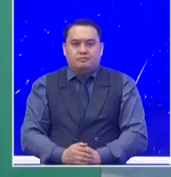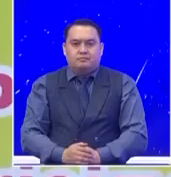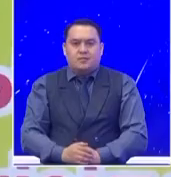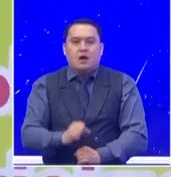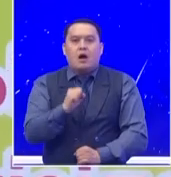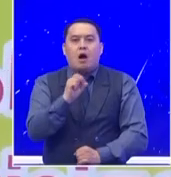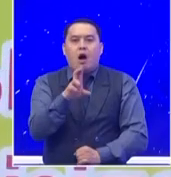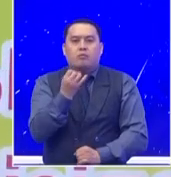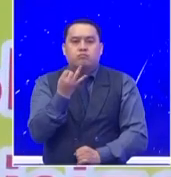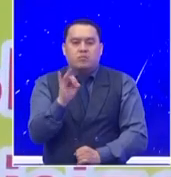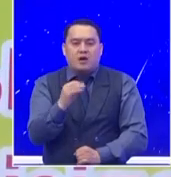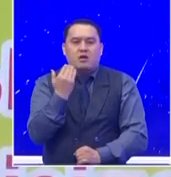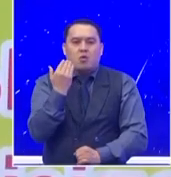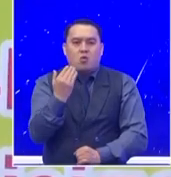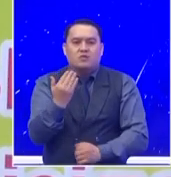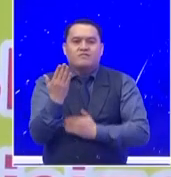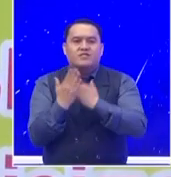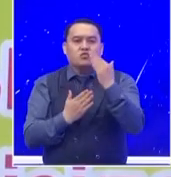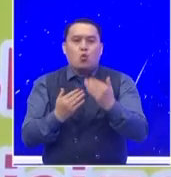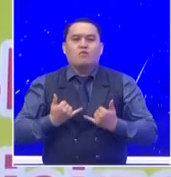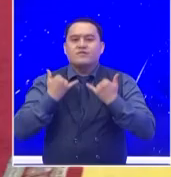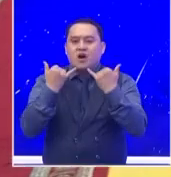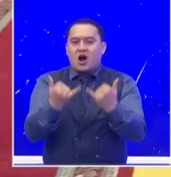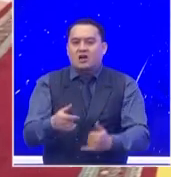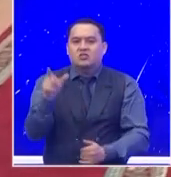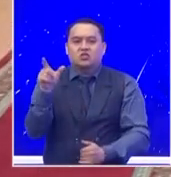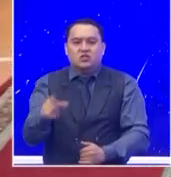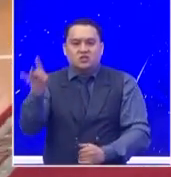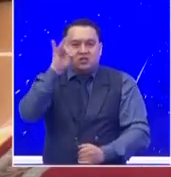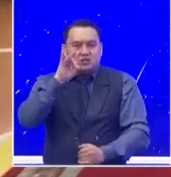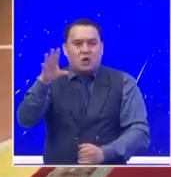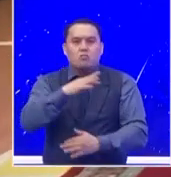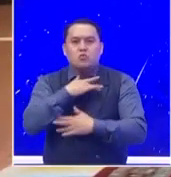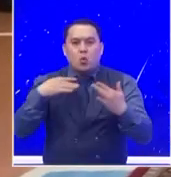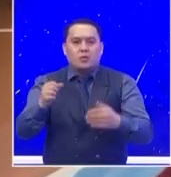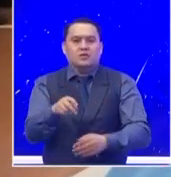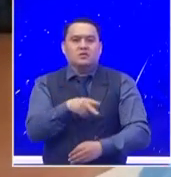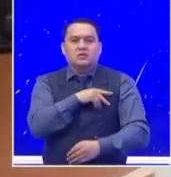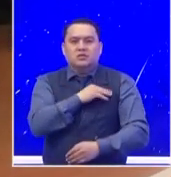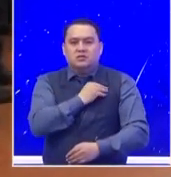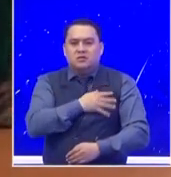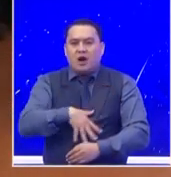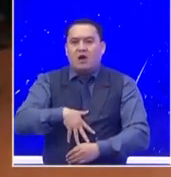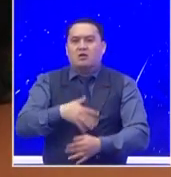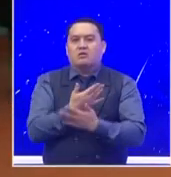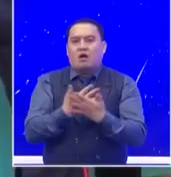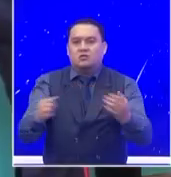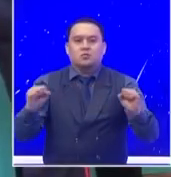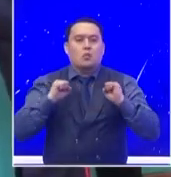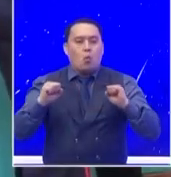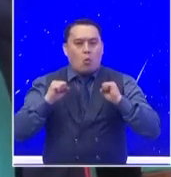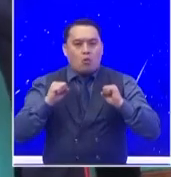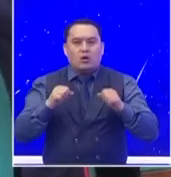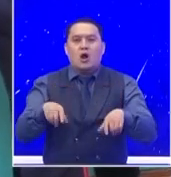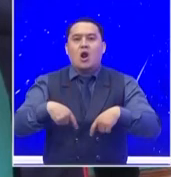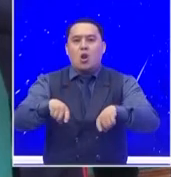Абай Байдильдаев – человек высокоуважаемый в Волокольском районе. Ветеран спорта славится своими многочисленными наградами по разным видам спорта. Спектр большой –